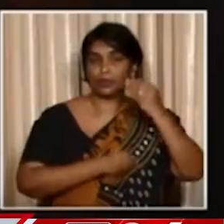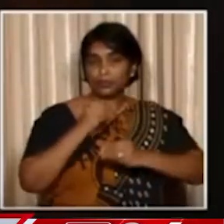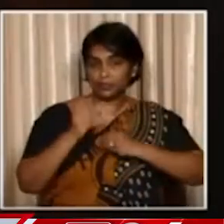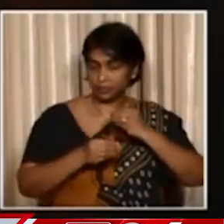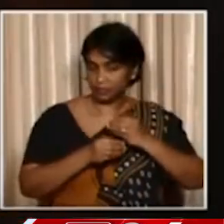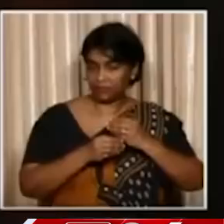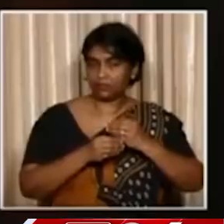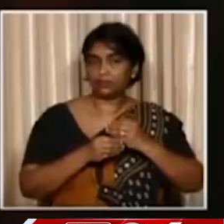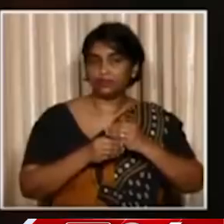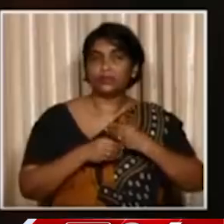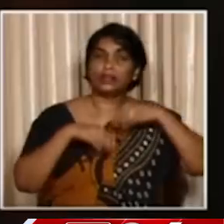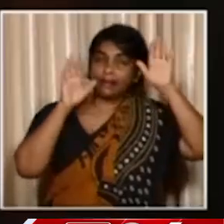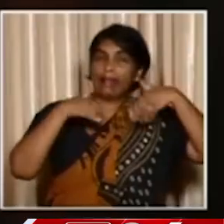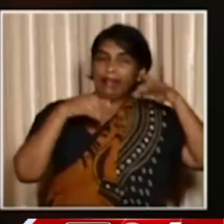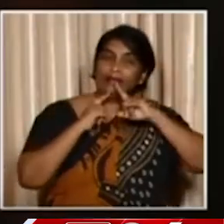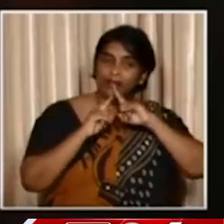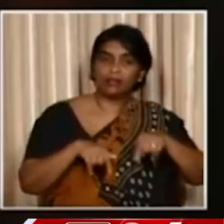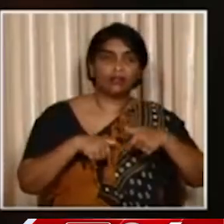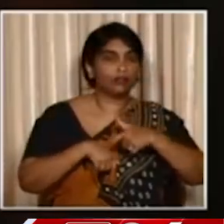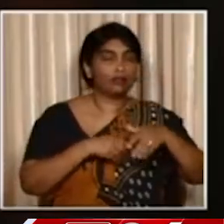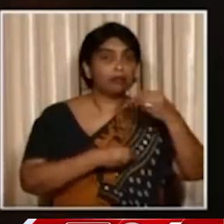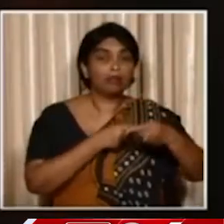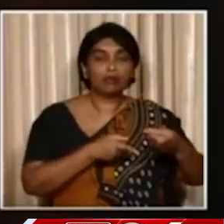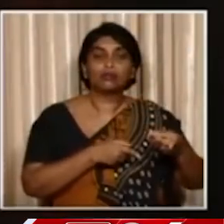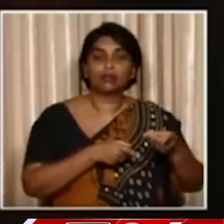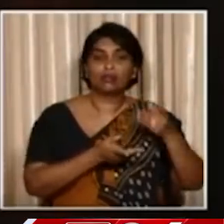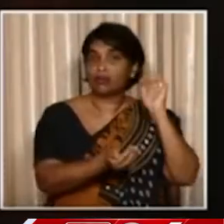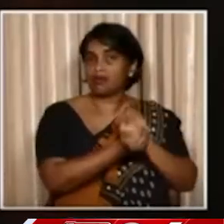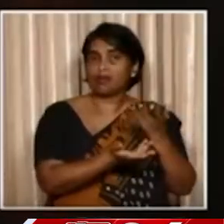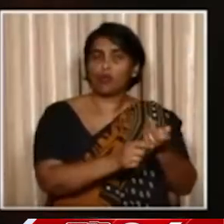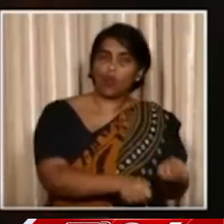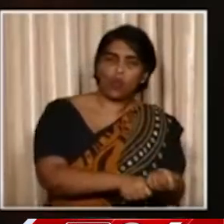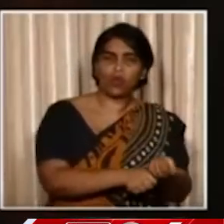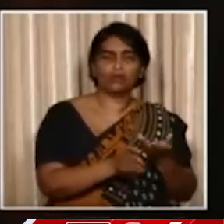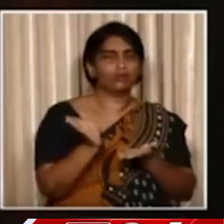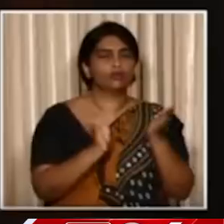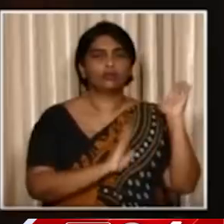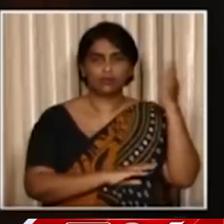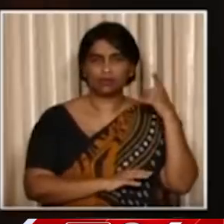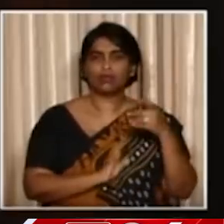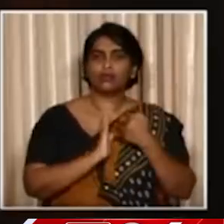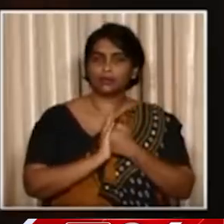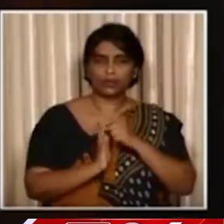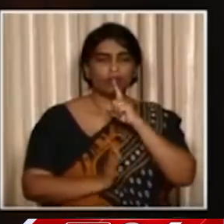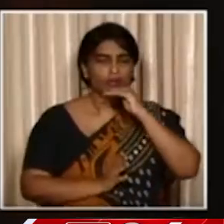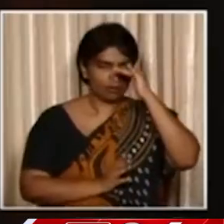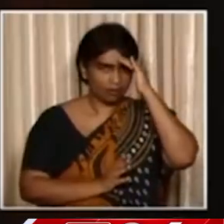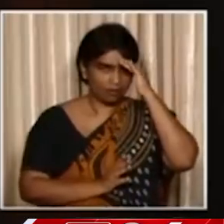මේ දතවලි කන වෙලාවේ මේ ඉන්න ආයෝජකයෝ රැකගන්න නැතුව ගහලා පනනවා. ඒ නිසා ගරු